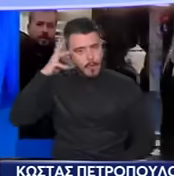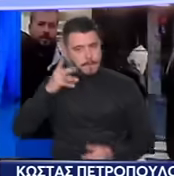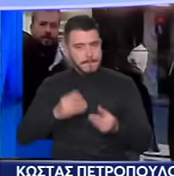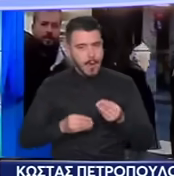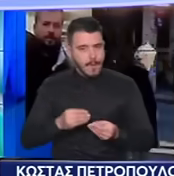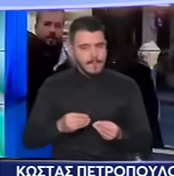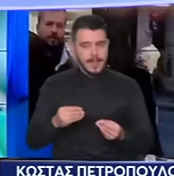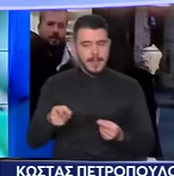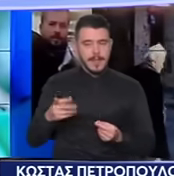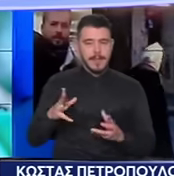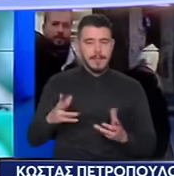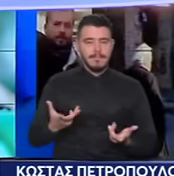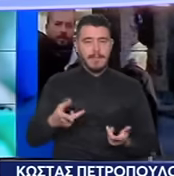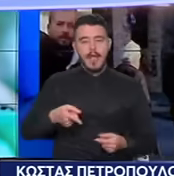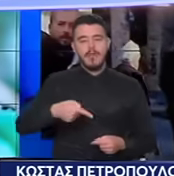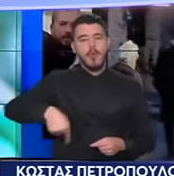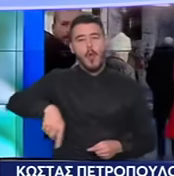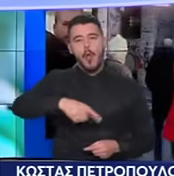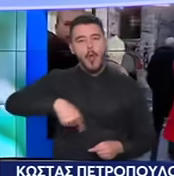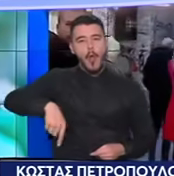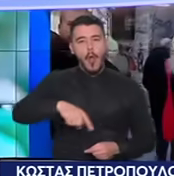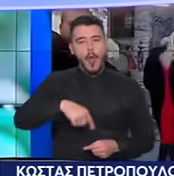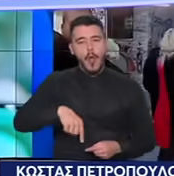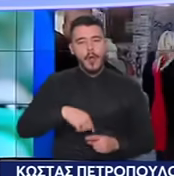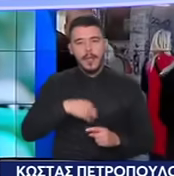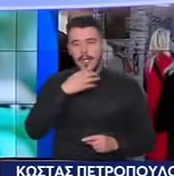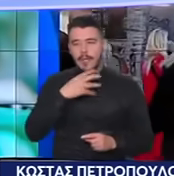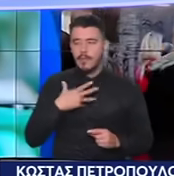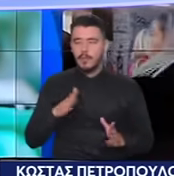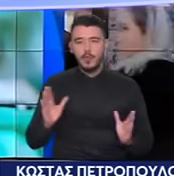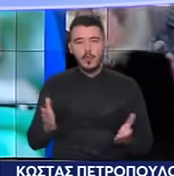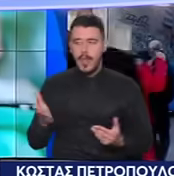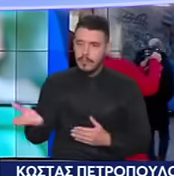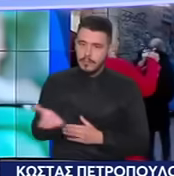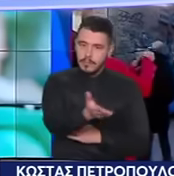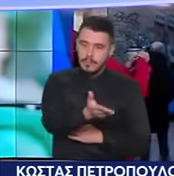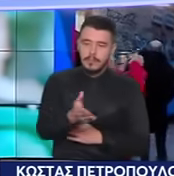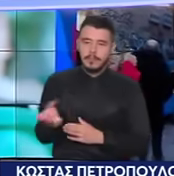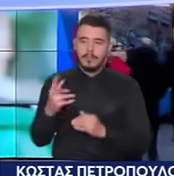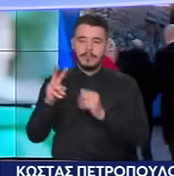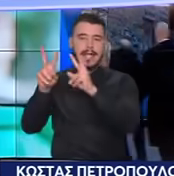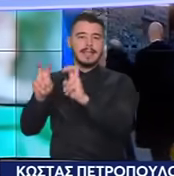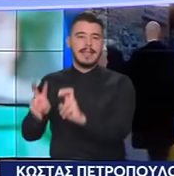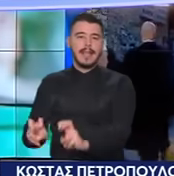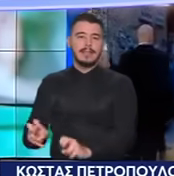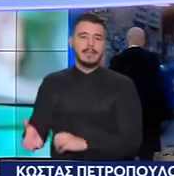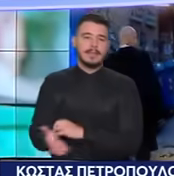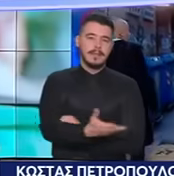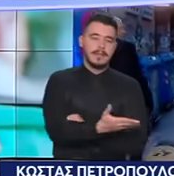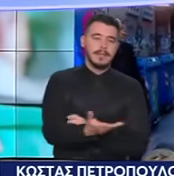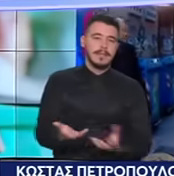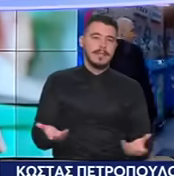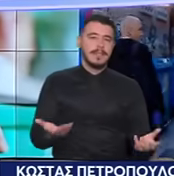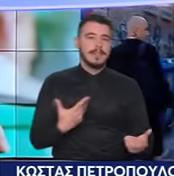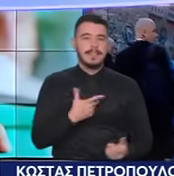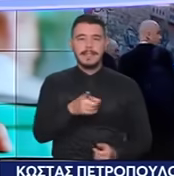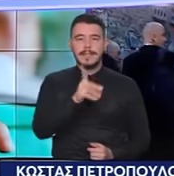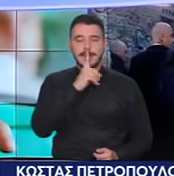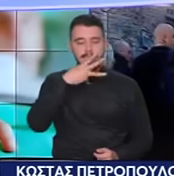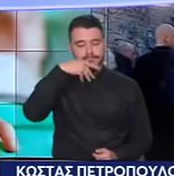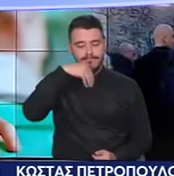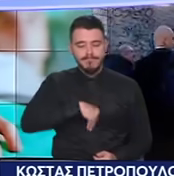συμπεριφορά, και όλοι εσείς δεν μαζεύεστε να πείτε, ας πάει τουλάχιστον να κάνει μια εξέταση. Δεν μπορώ να το καταλάβω αυτό, δεν μπορώ να το συλλάβω ούτε και να το